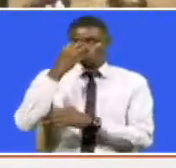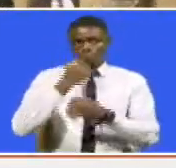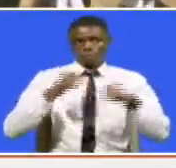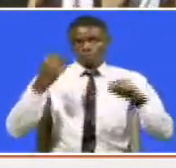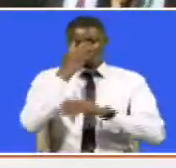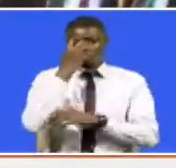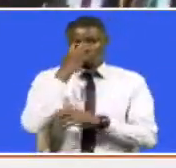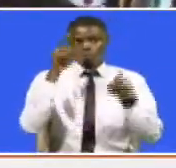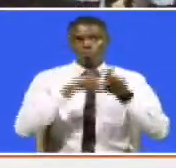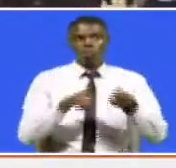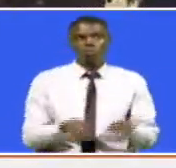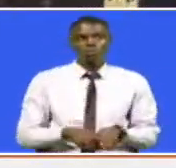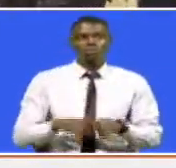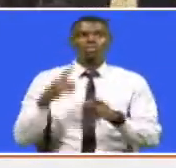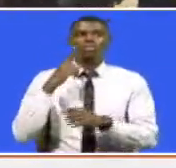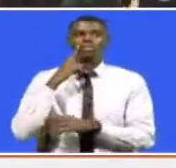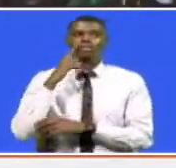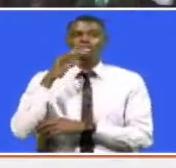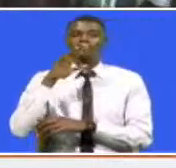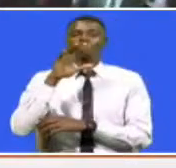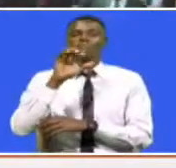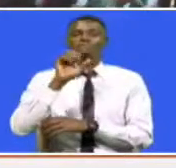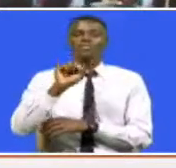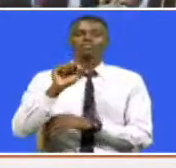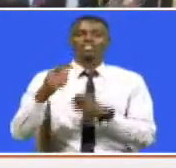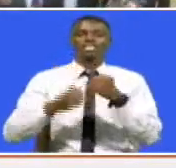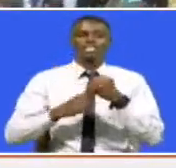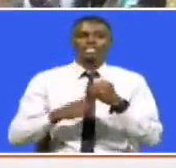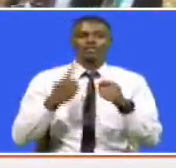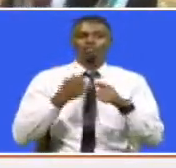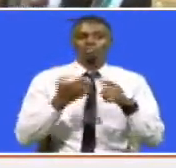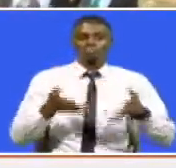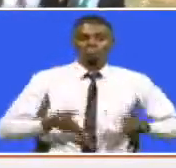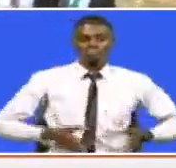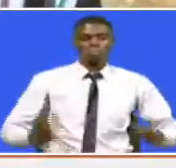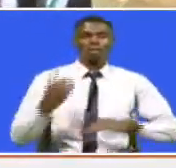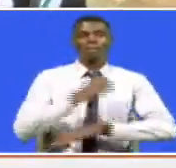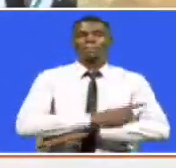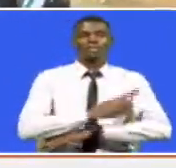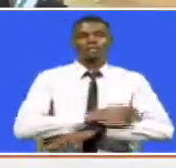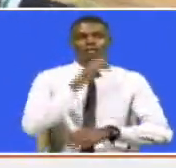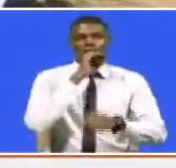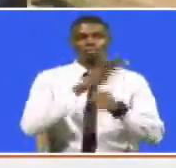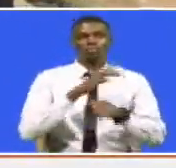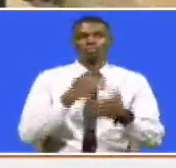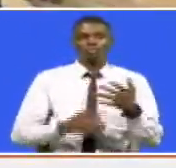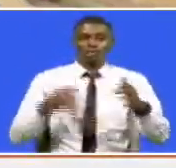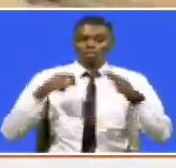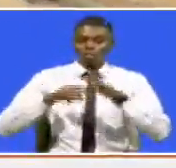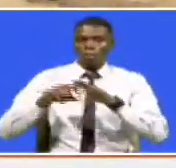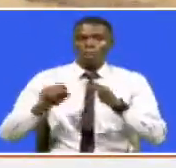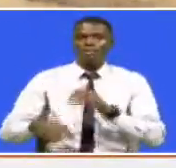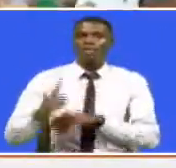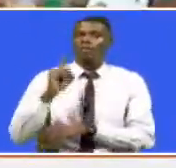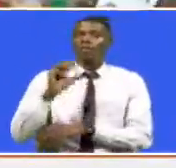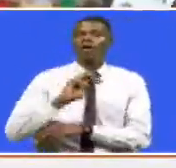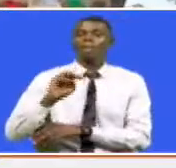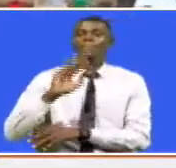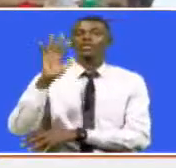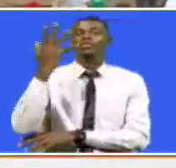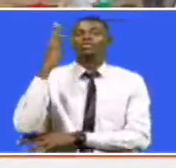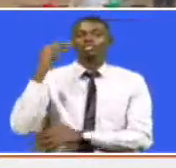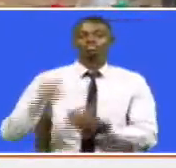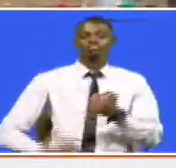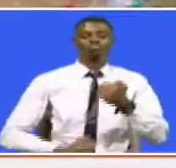aliyekuwa pia anaadhimisha miaka 56 tangu kuzaliwa kwake, aliahidi kupanda miti 1,000,000